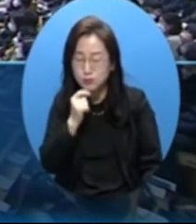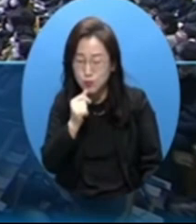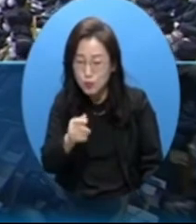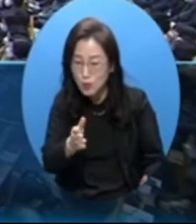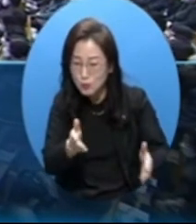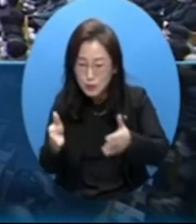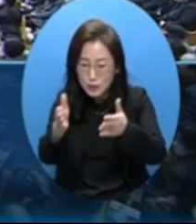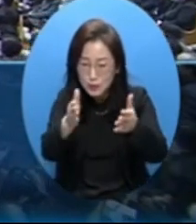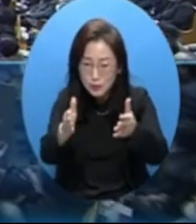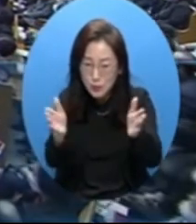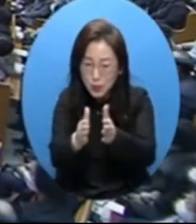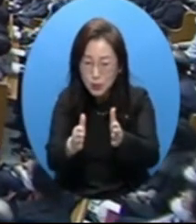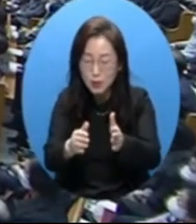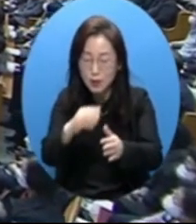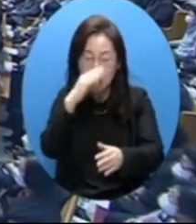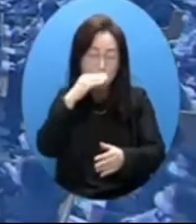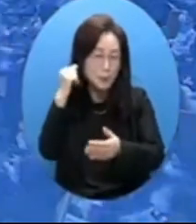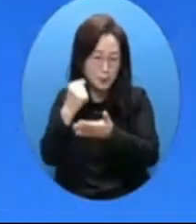것이요